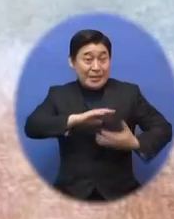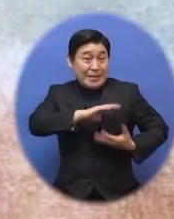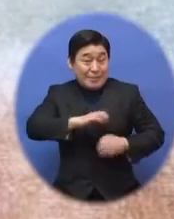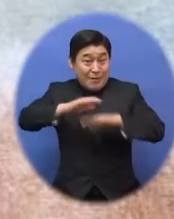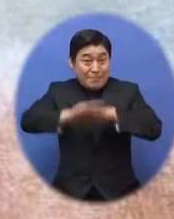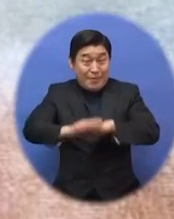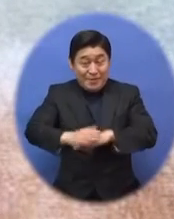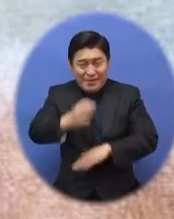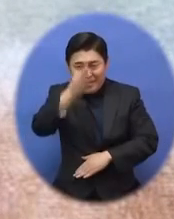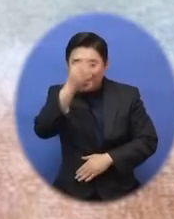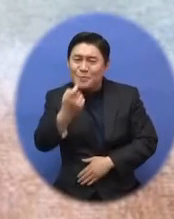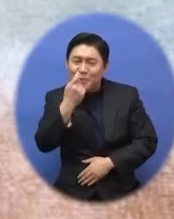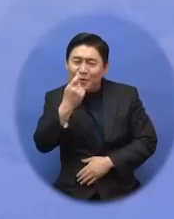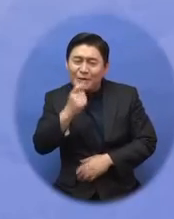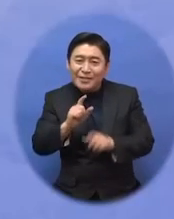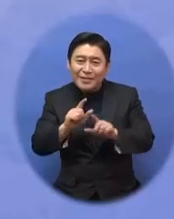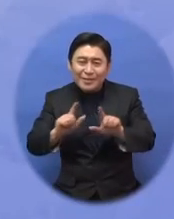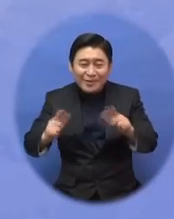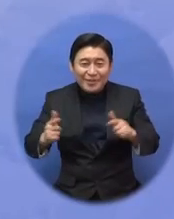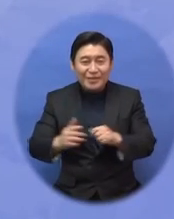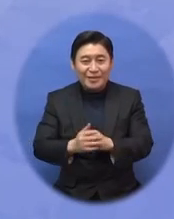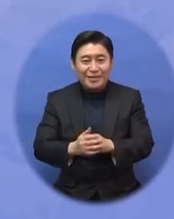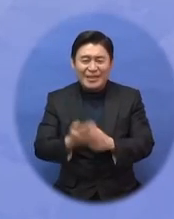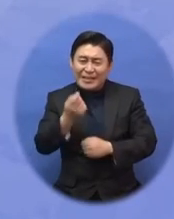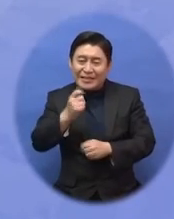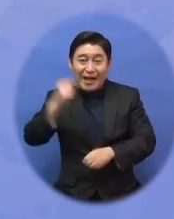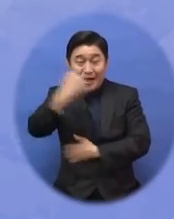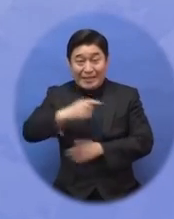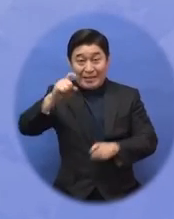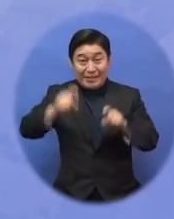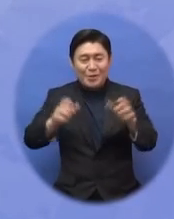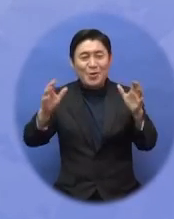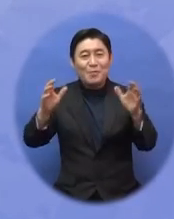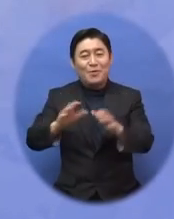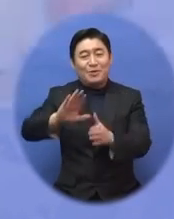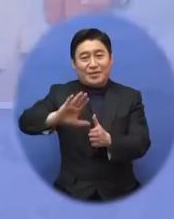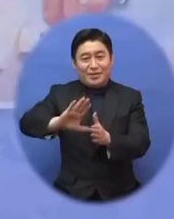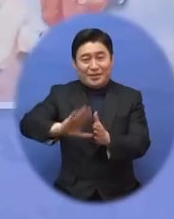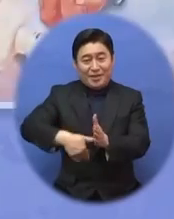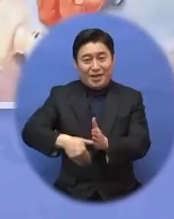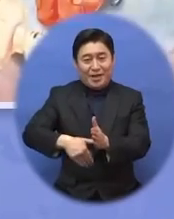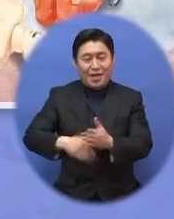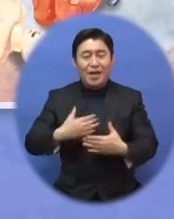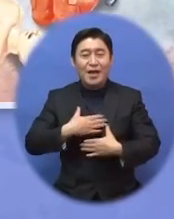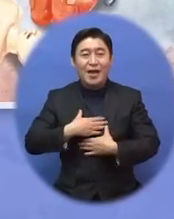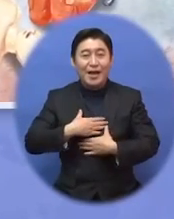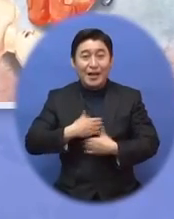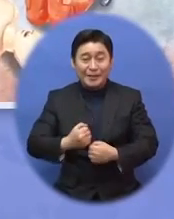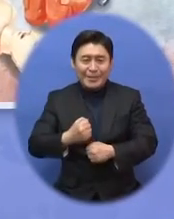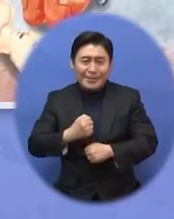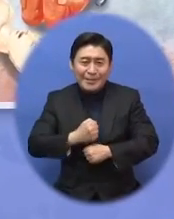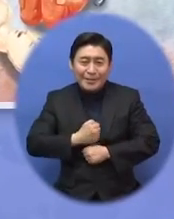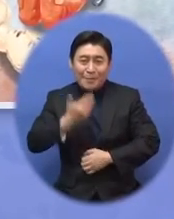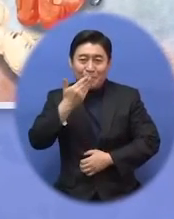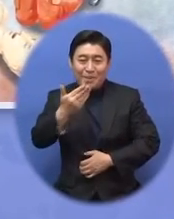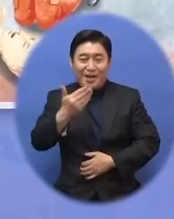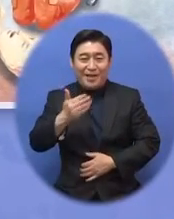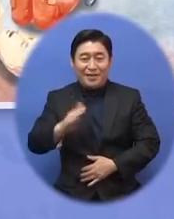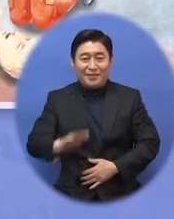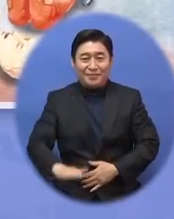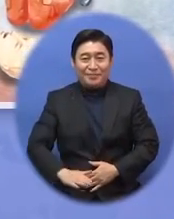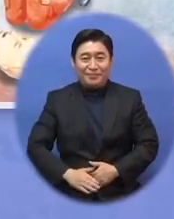심폐소생술 배우기 등 이러한 작은 실천들이 모여질 때 안전은 지켜질 수 있습니다.